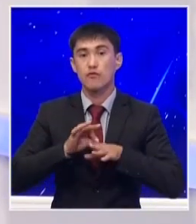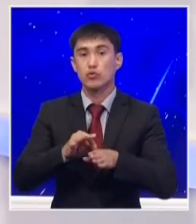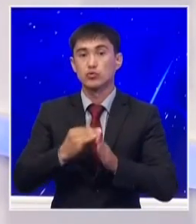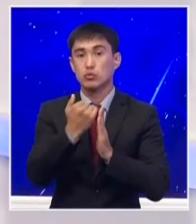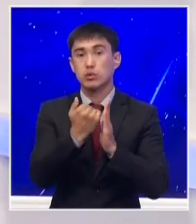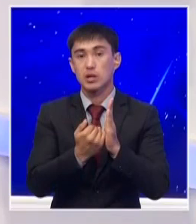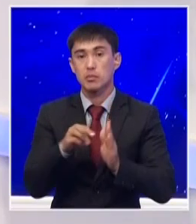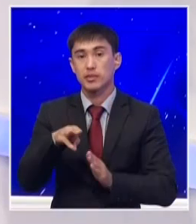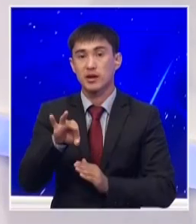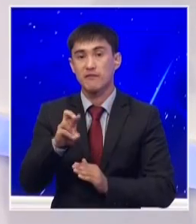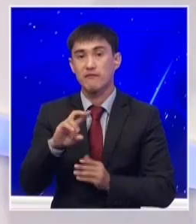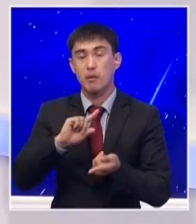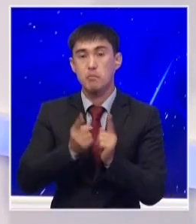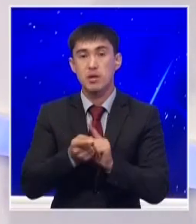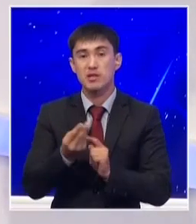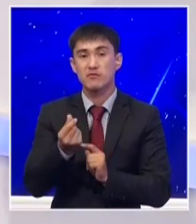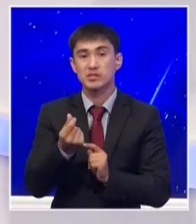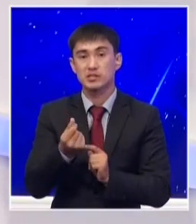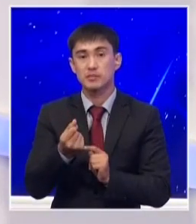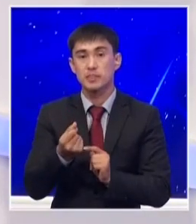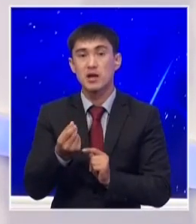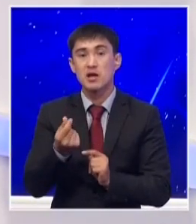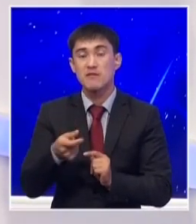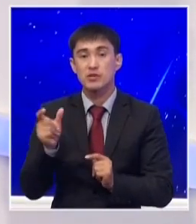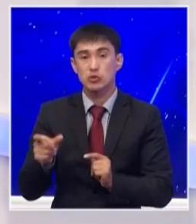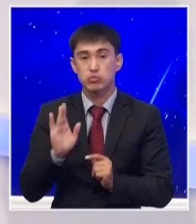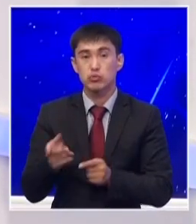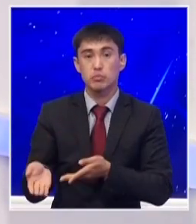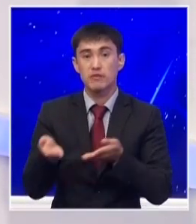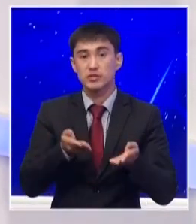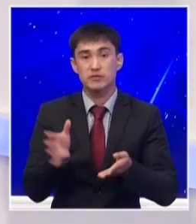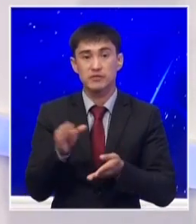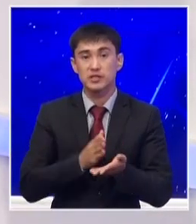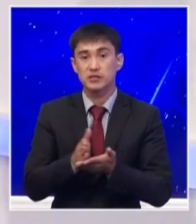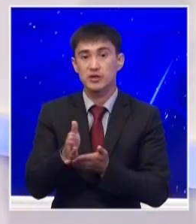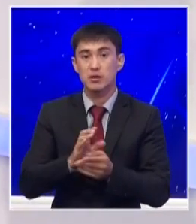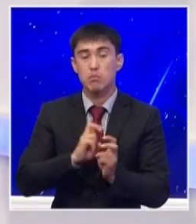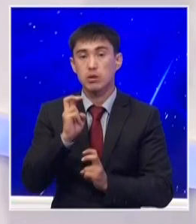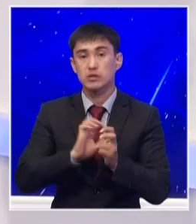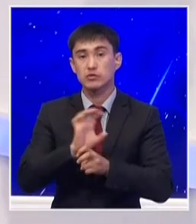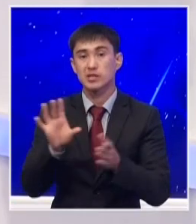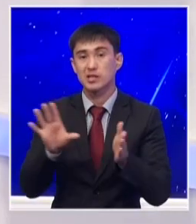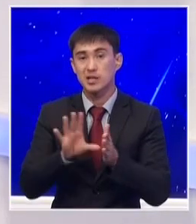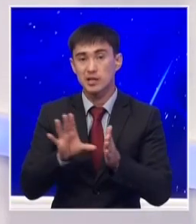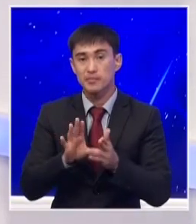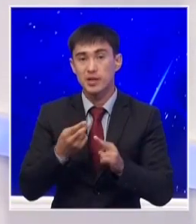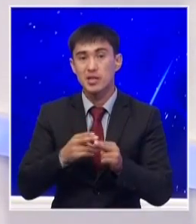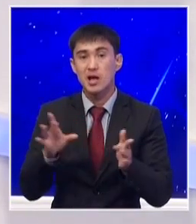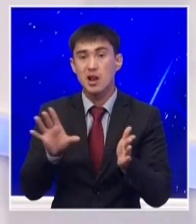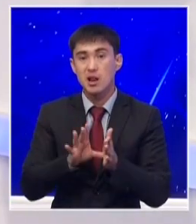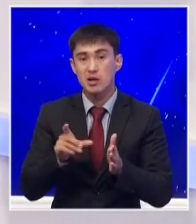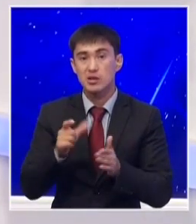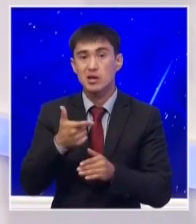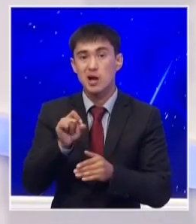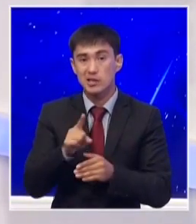программы «Тариф в обмен на инвестиции». Инвесторы будут привлечены во всех сферах производства энергии. Это и электро,